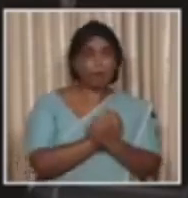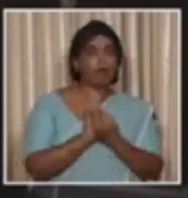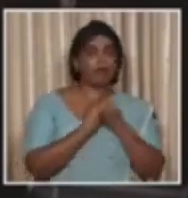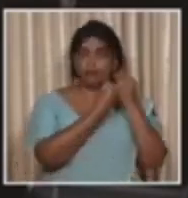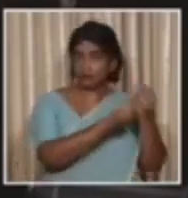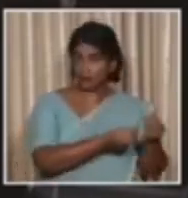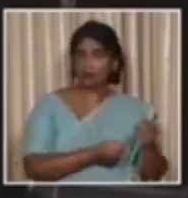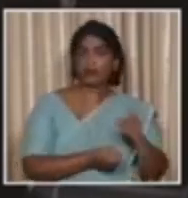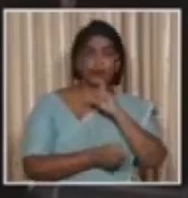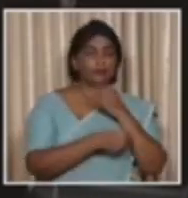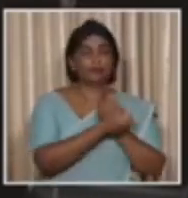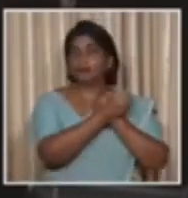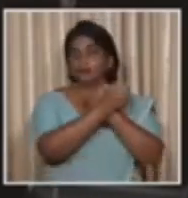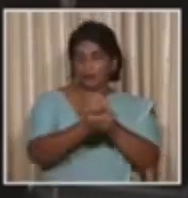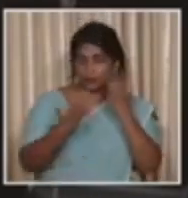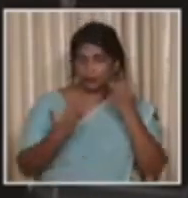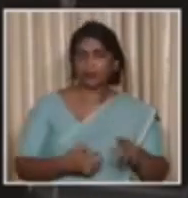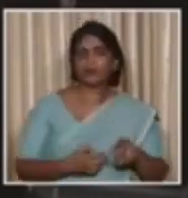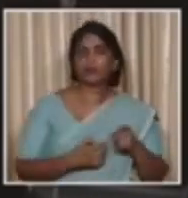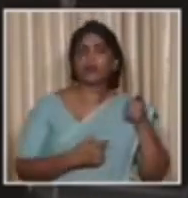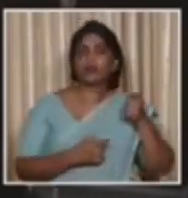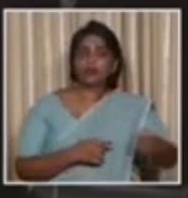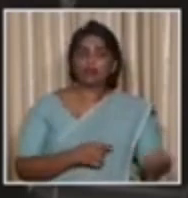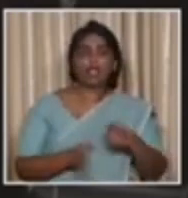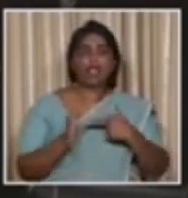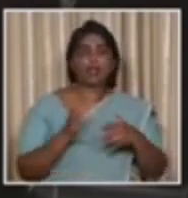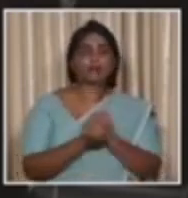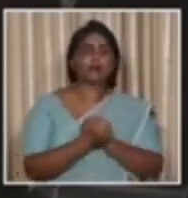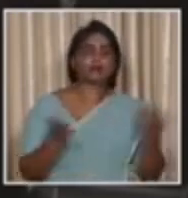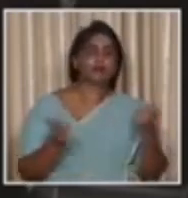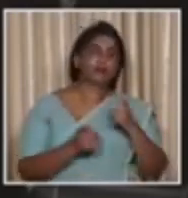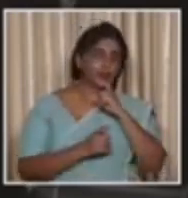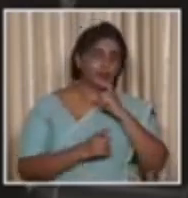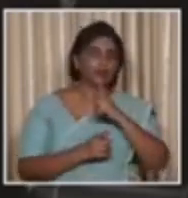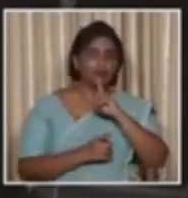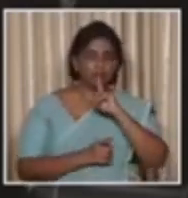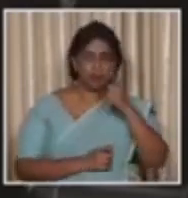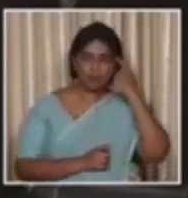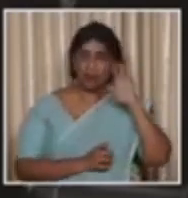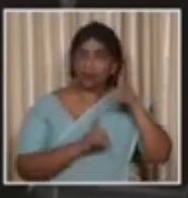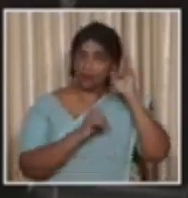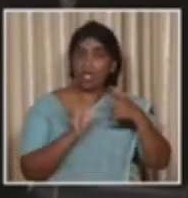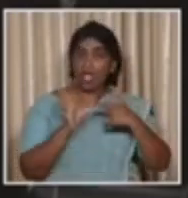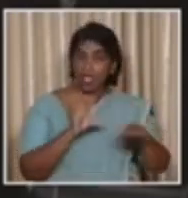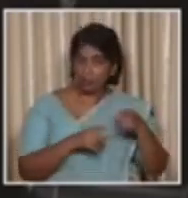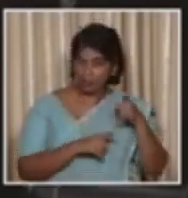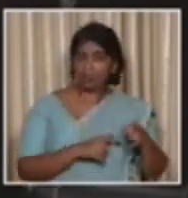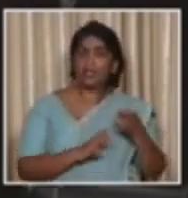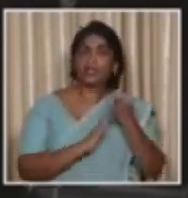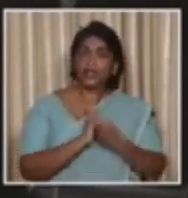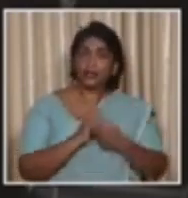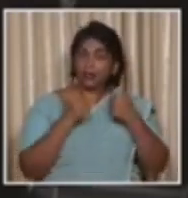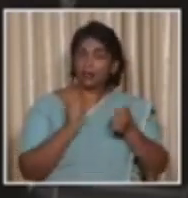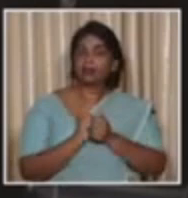දීලා අධිකරණයට ඉදිරිපත් කරයින් පස්සේ එදාම අප දෙනවා. ඉතින් ගරු අධිකරණයෙන් අපි බලාපොරොත්තු වෙනවා ඒ අයට අප දීලා නීතිය